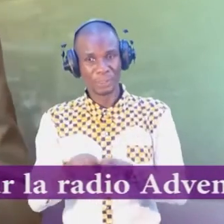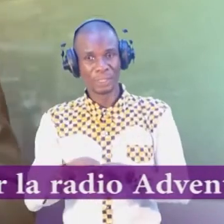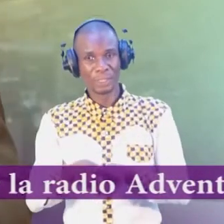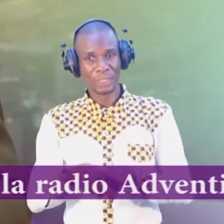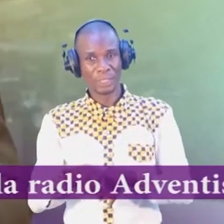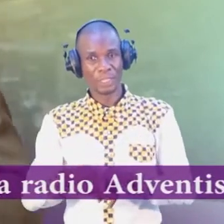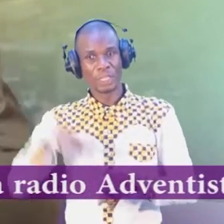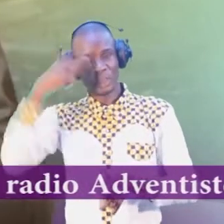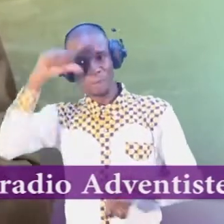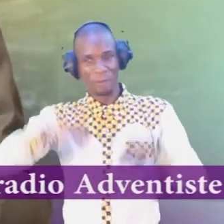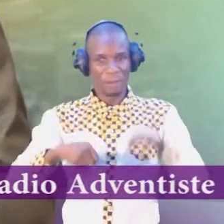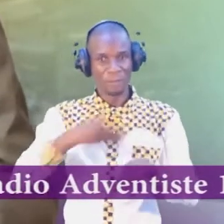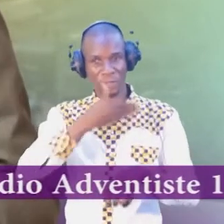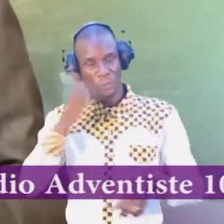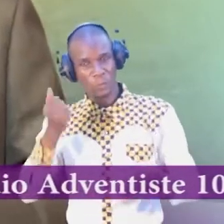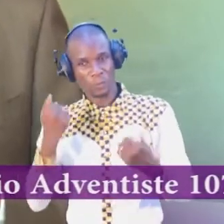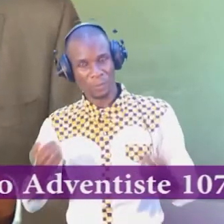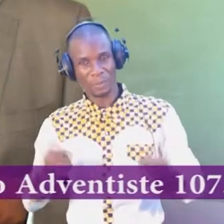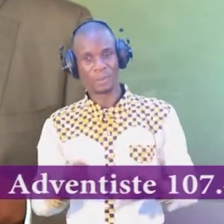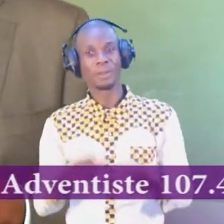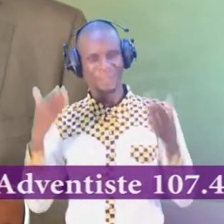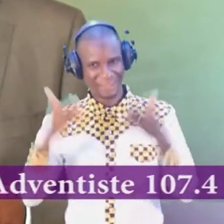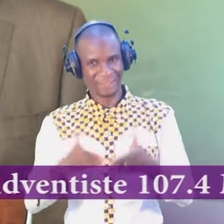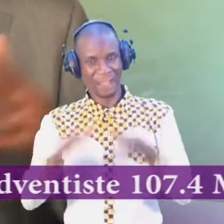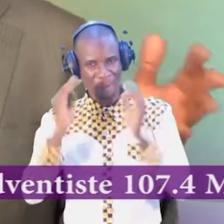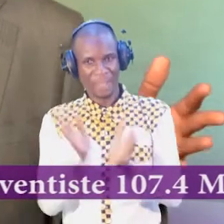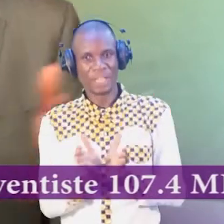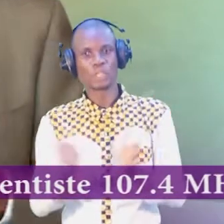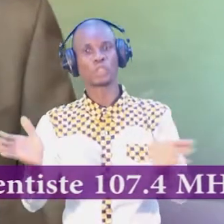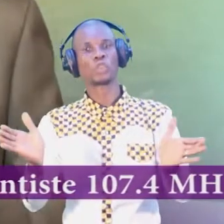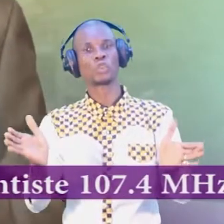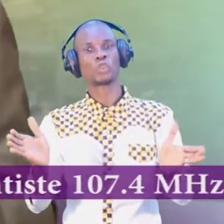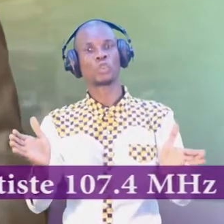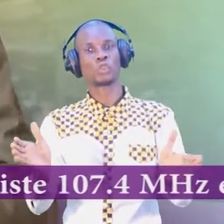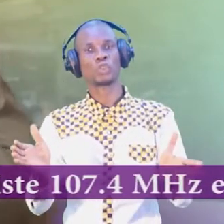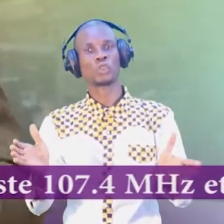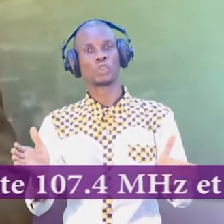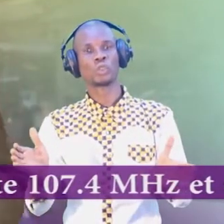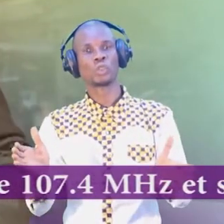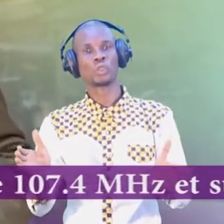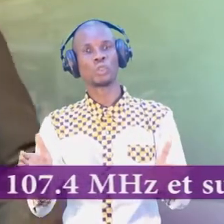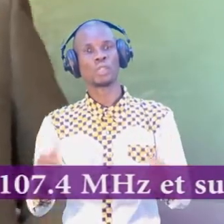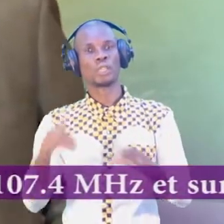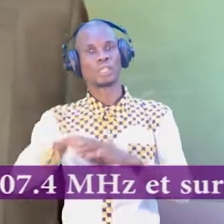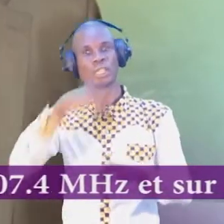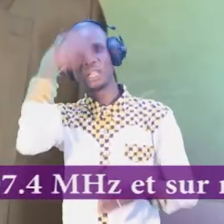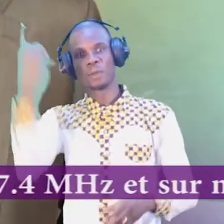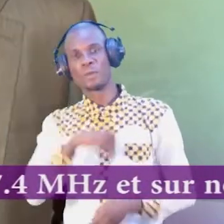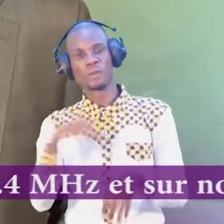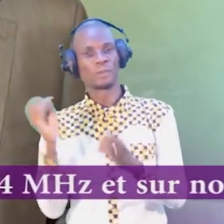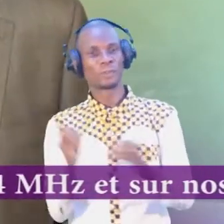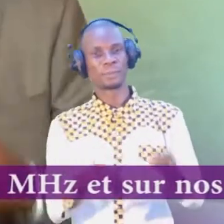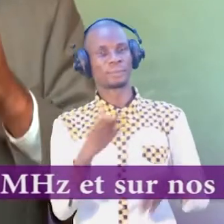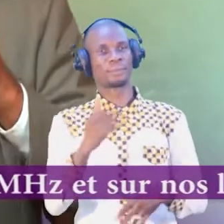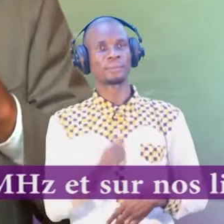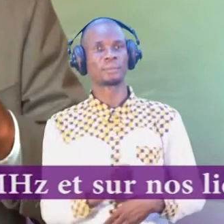Nzoka nde bokeseni mpe ezali ya solo mpenza bapara mosusu bazali na bana mabe mpe bapara mosusu ya malamu bazali na